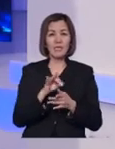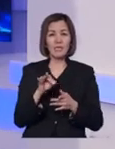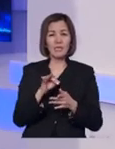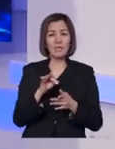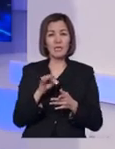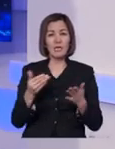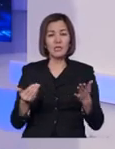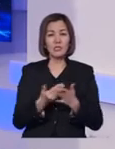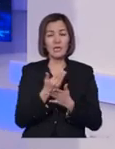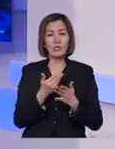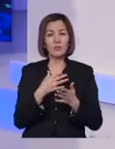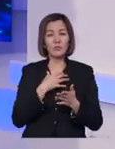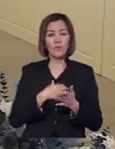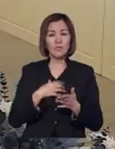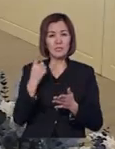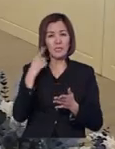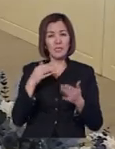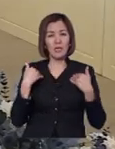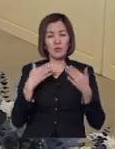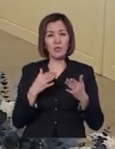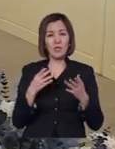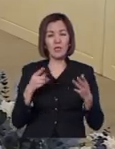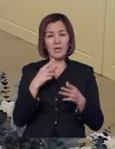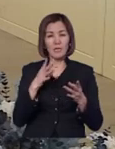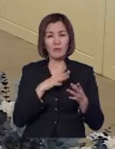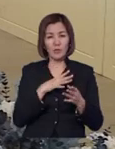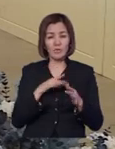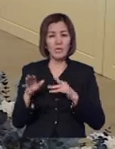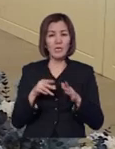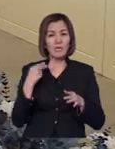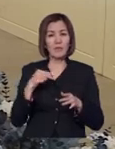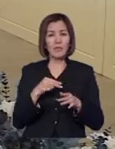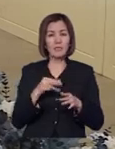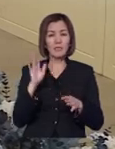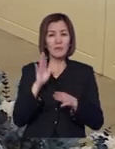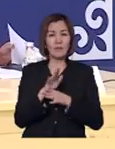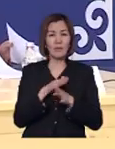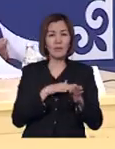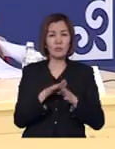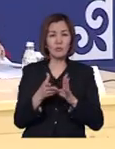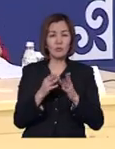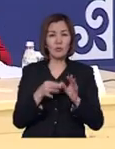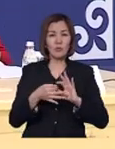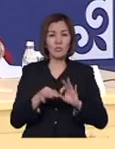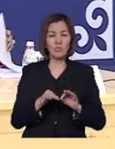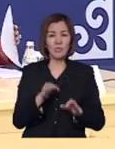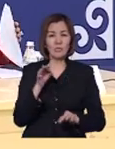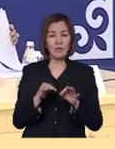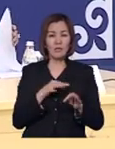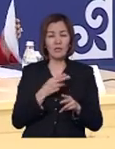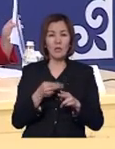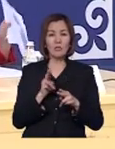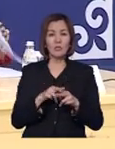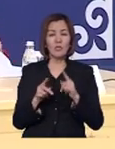сана сезімді жаңғыртудың маңызды идеологиялық құралы екенін атап өткен еді. Шарада президент пәрменінің жүзеге асыру тетіктері жан-жақты